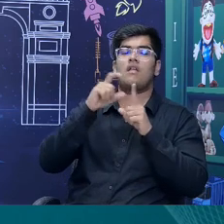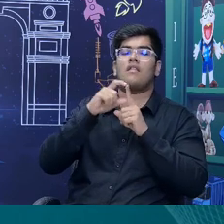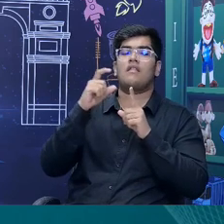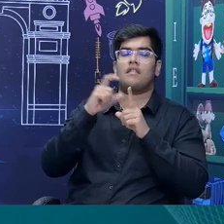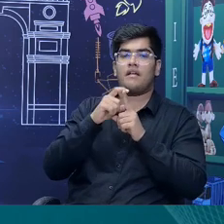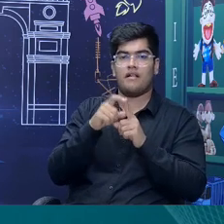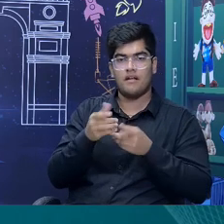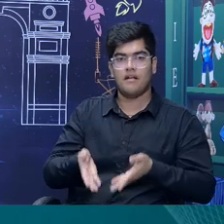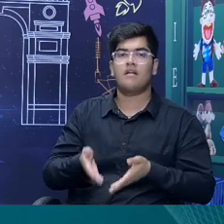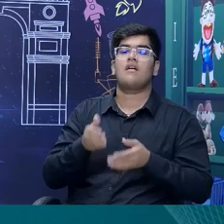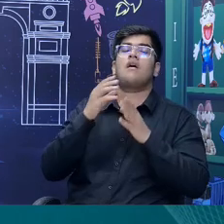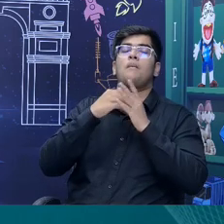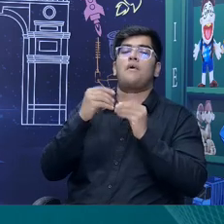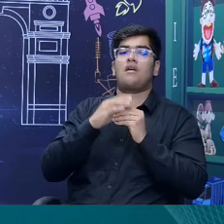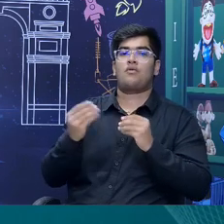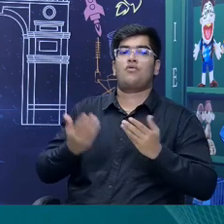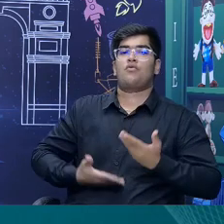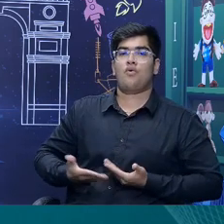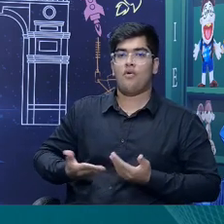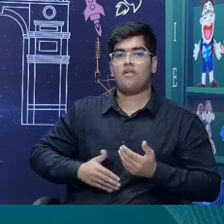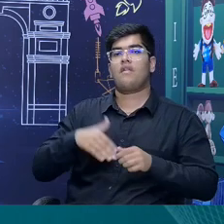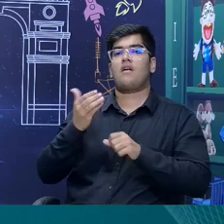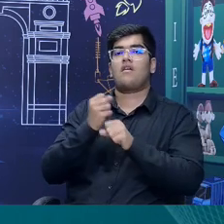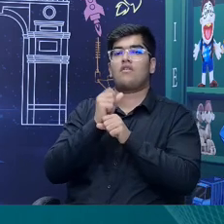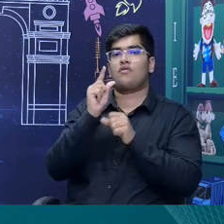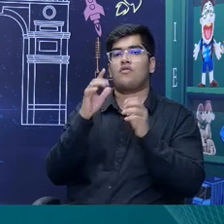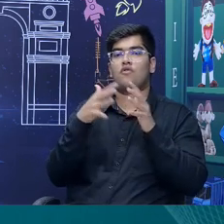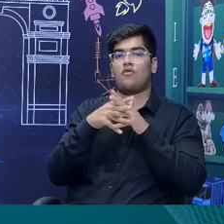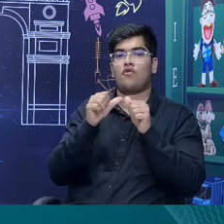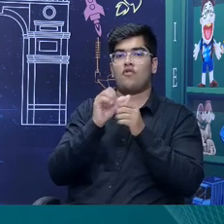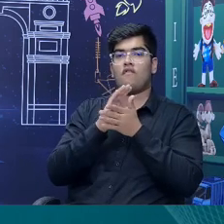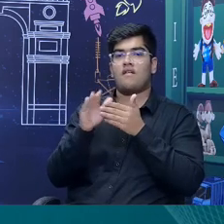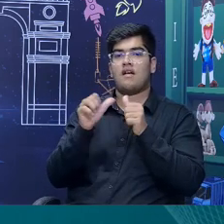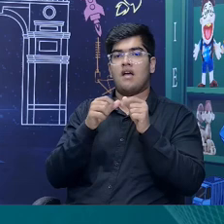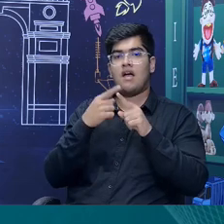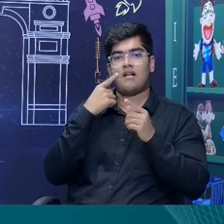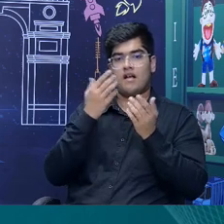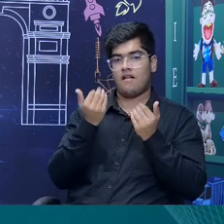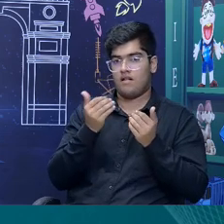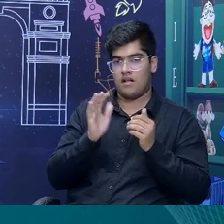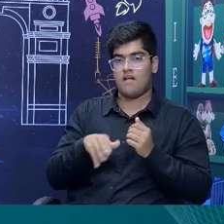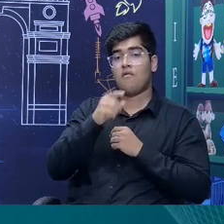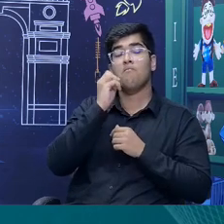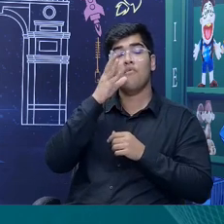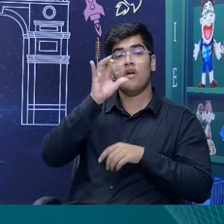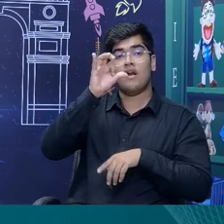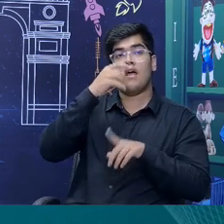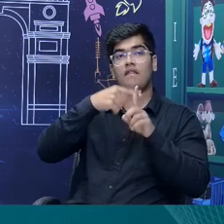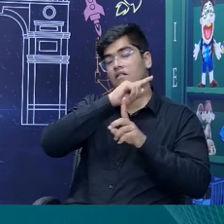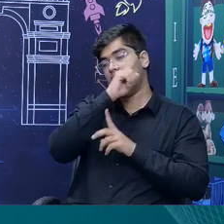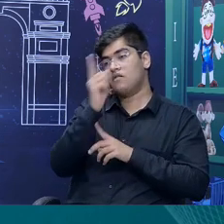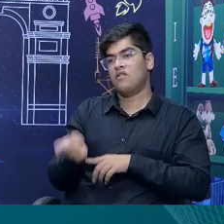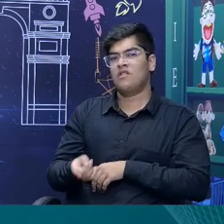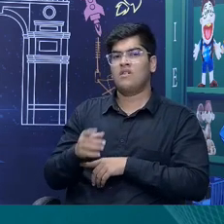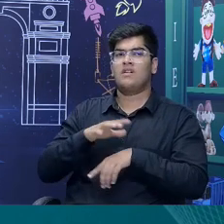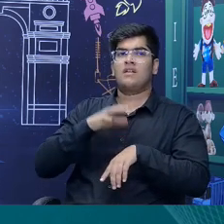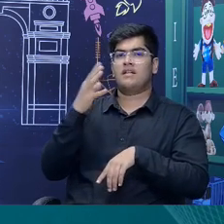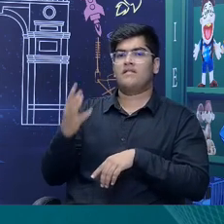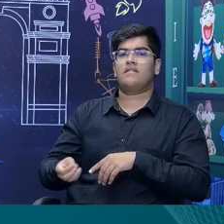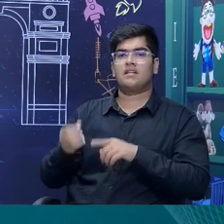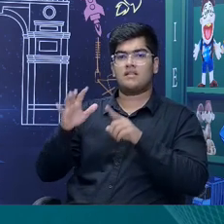बेंगलुरु कोलकाता और गुवाहाटी में स्थित है यह सेल्स काउंटर 9:30 बजे से शाम 6:00 बजे तक कार्यरत है